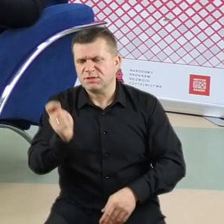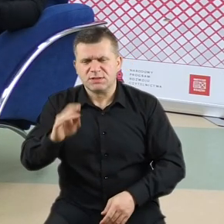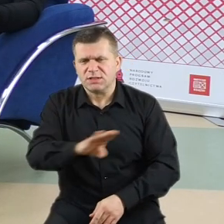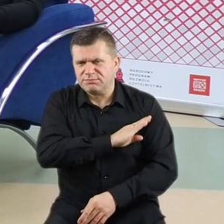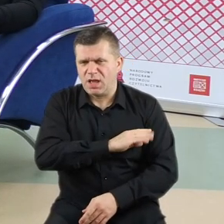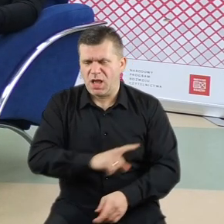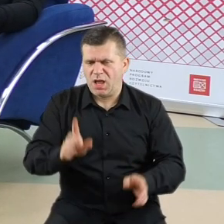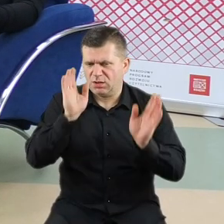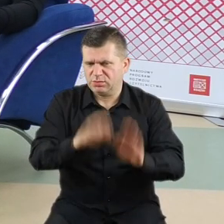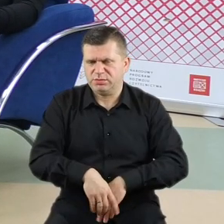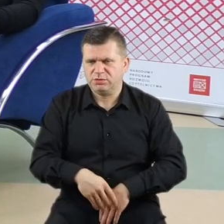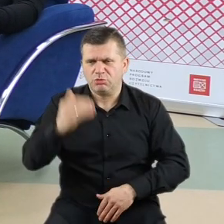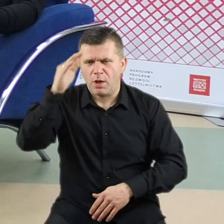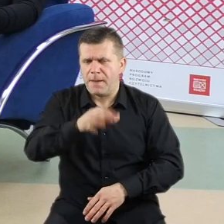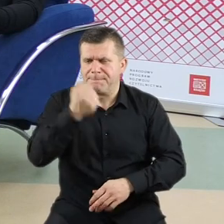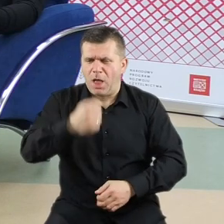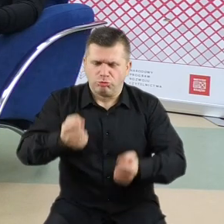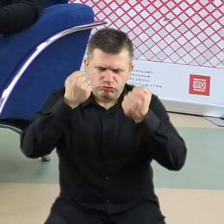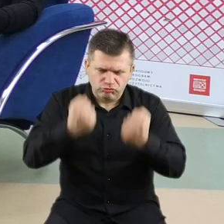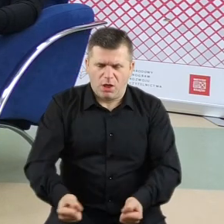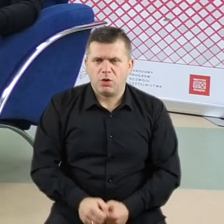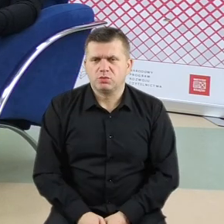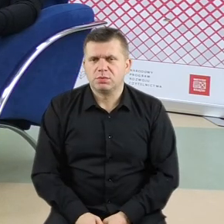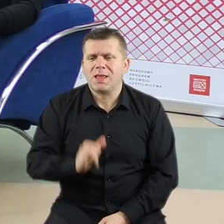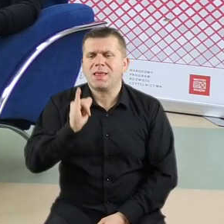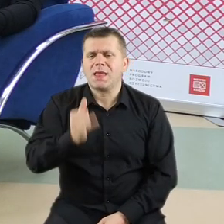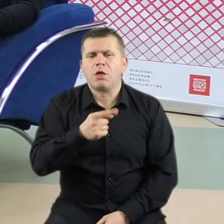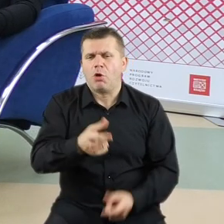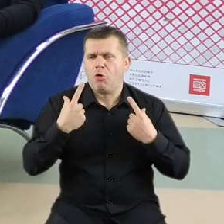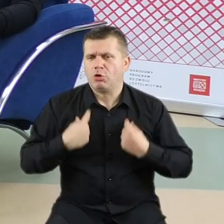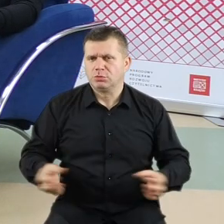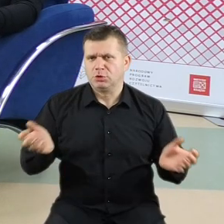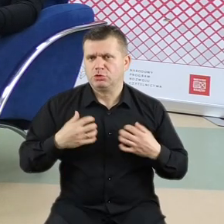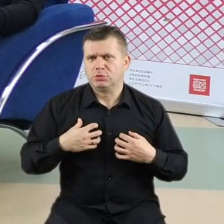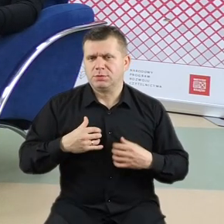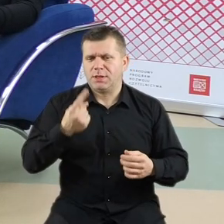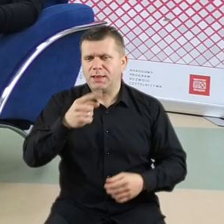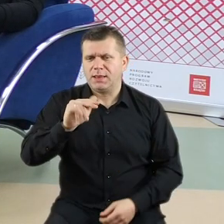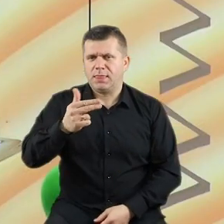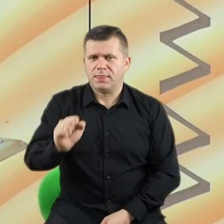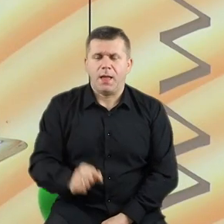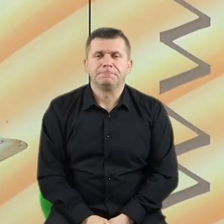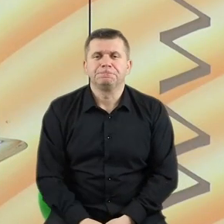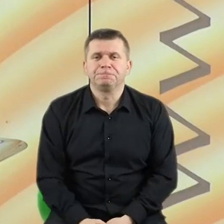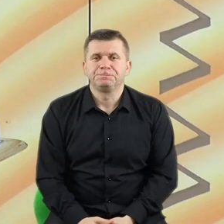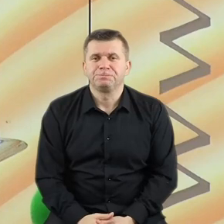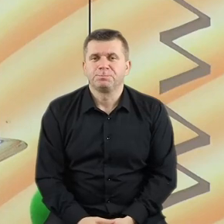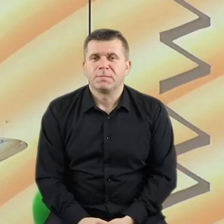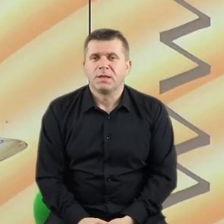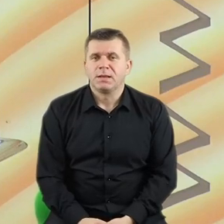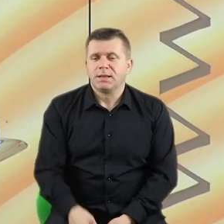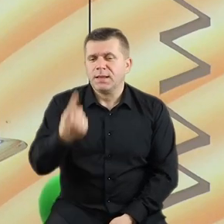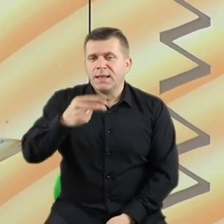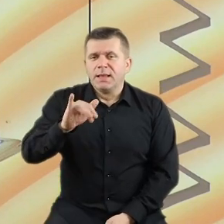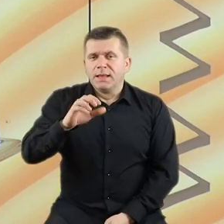dorosłe również ma bardzo, bardzo ciężkie. Jak ta osoba funkcjonuje? Jaka jest Dina? O, Dina to jeszcze